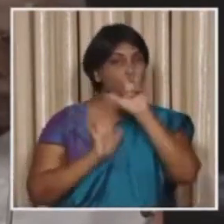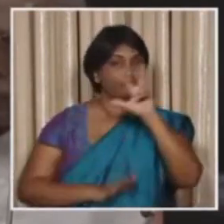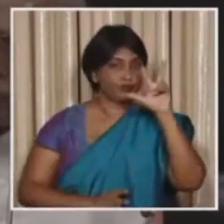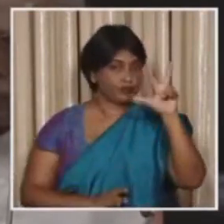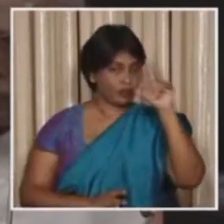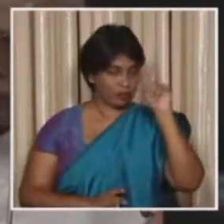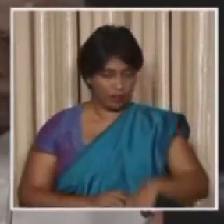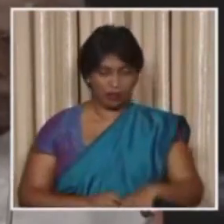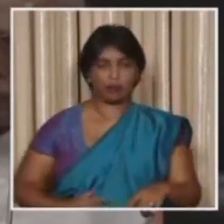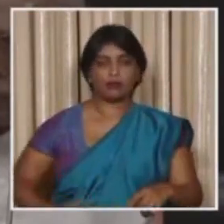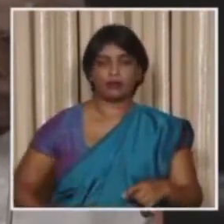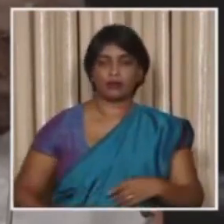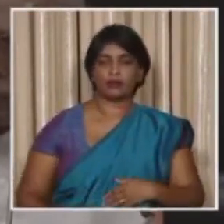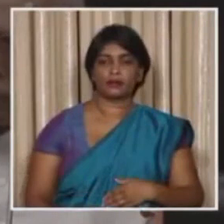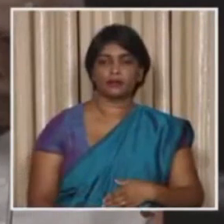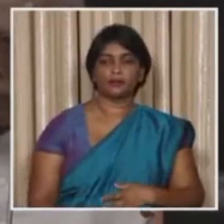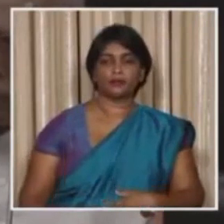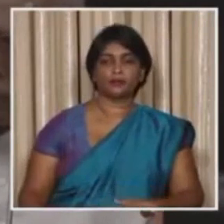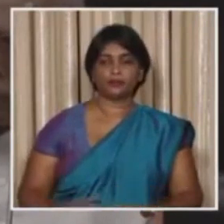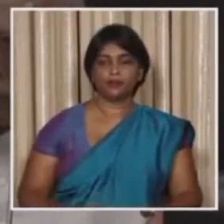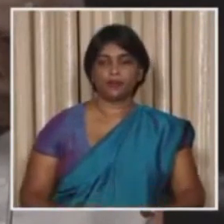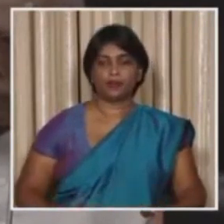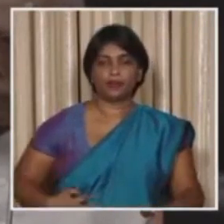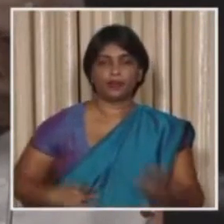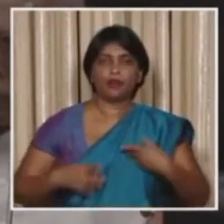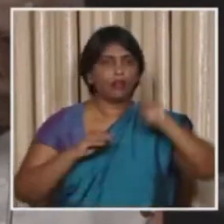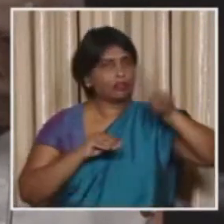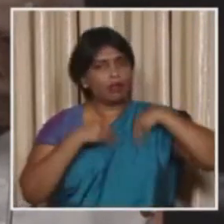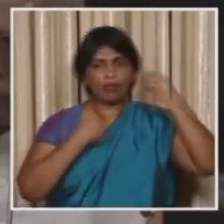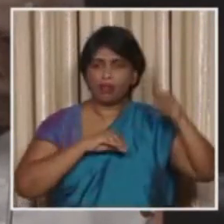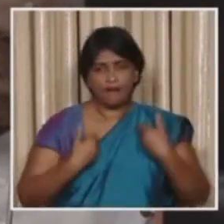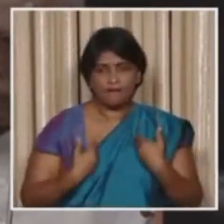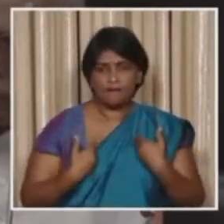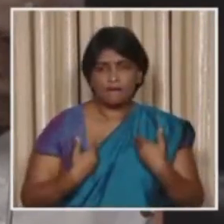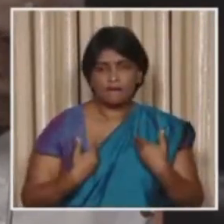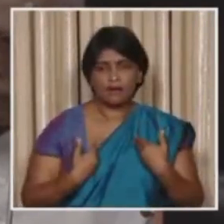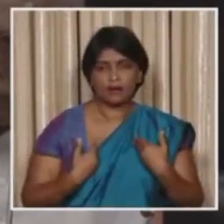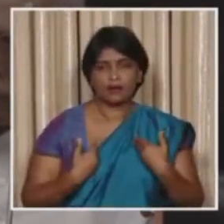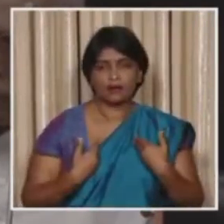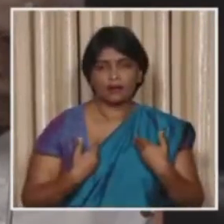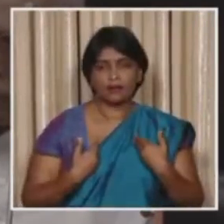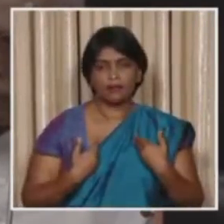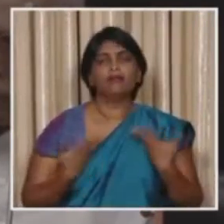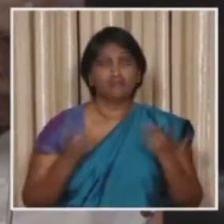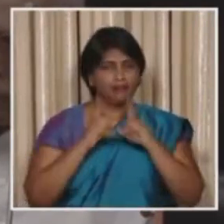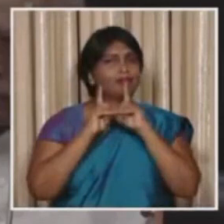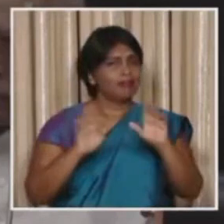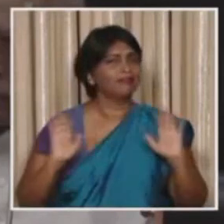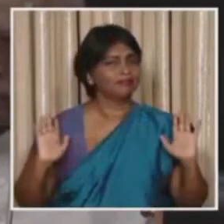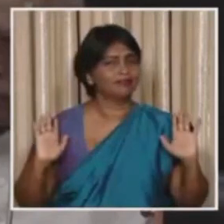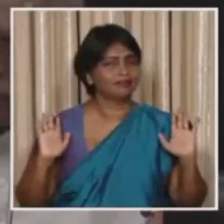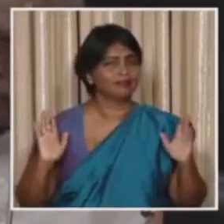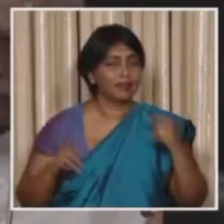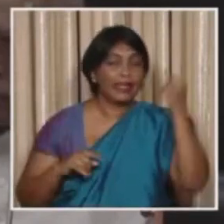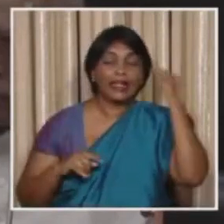88000යි. ඒකෙන් අපිට ප්‍රතිලාභ ලැබෙනවද? එච්චරයි මං අහන්නේ. ඒ